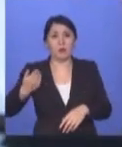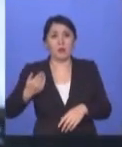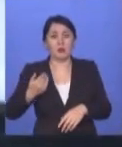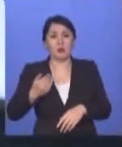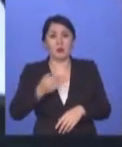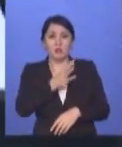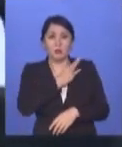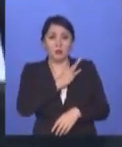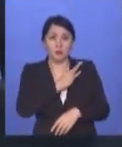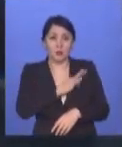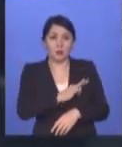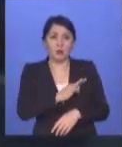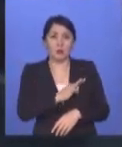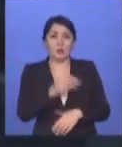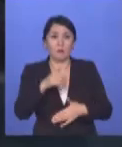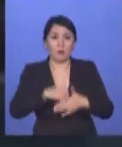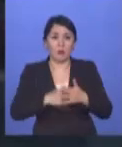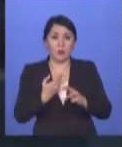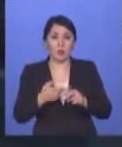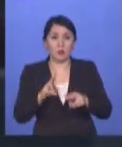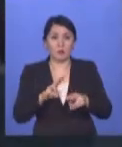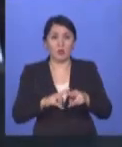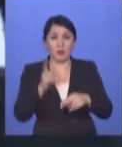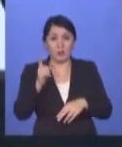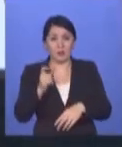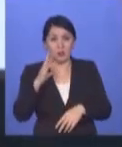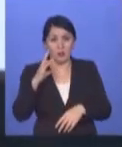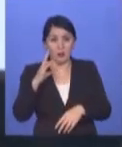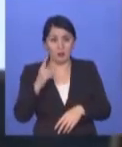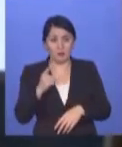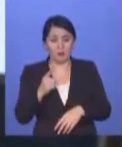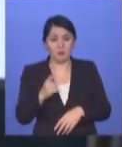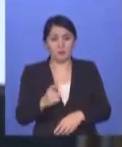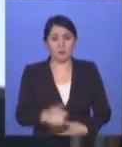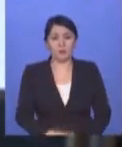мен минералдардың жетіспеушілігін толтырады. Бұл ер адамдарға қатысты.